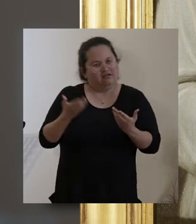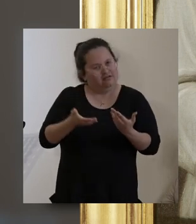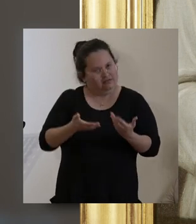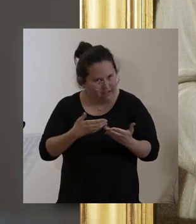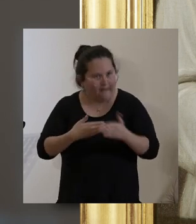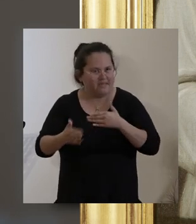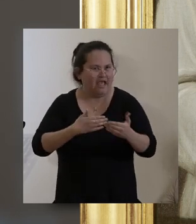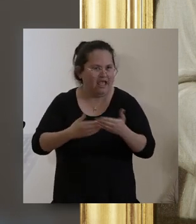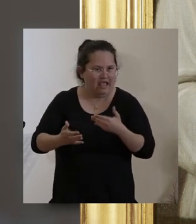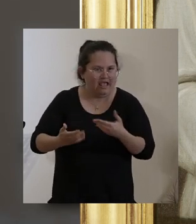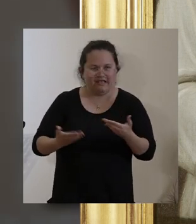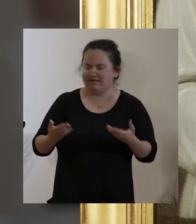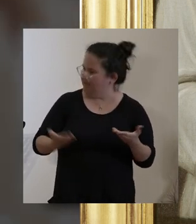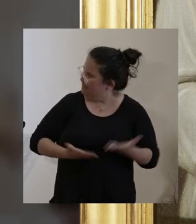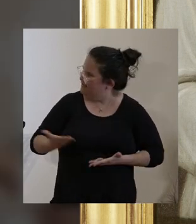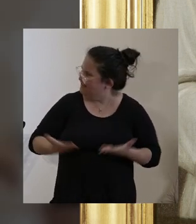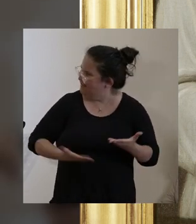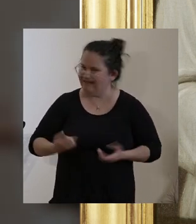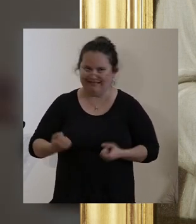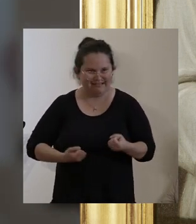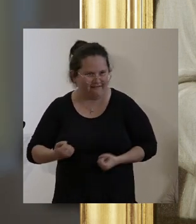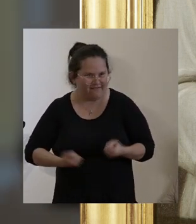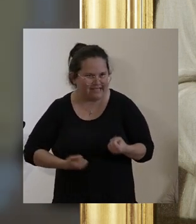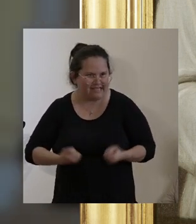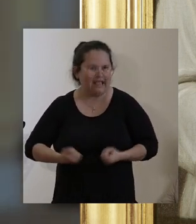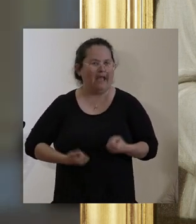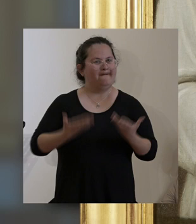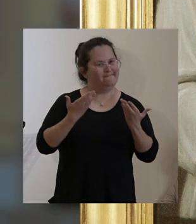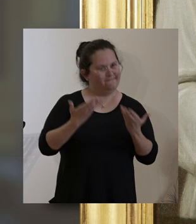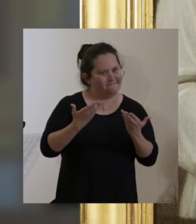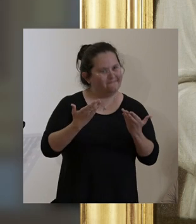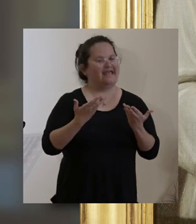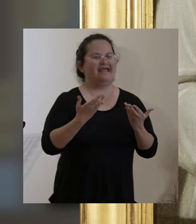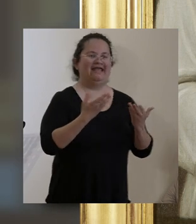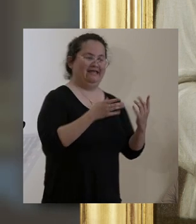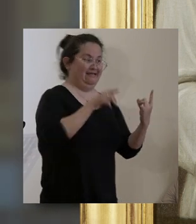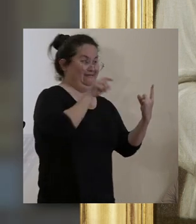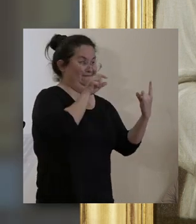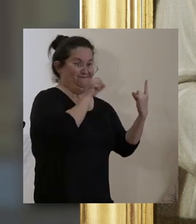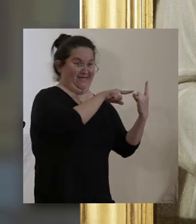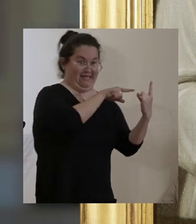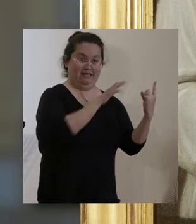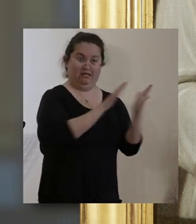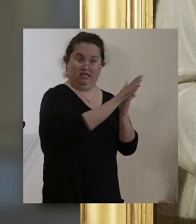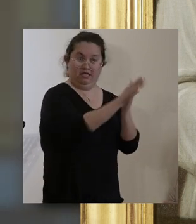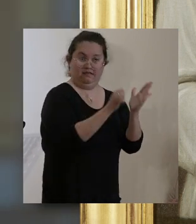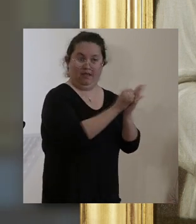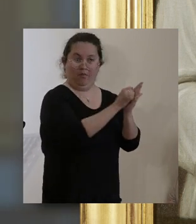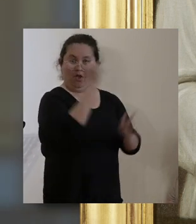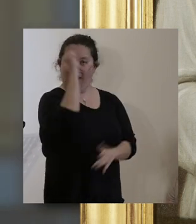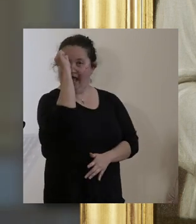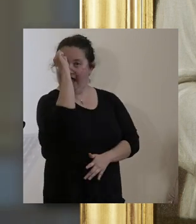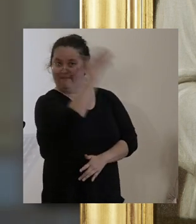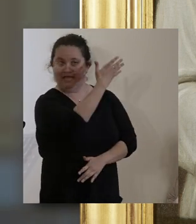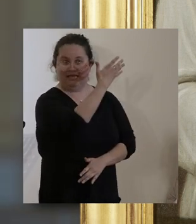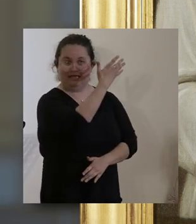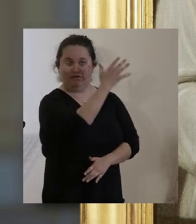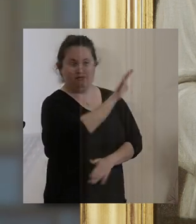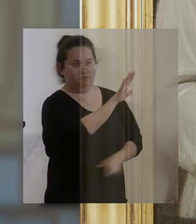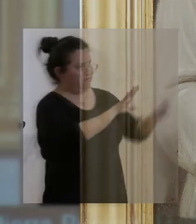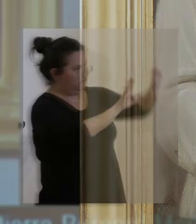aussi, entièrement par sa personne, cette fois-ci, le continent américain et notamment les colonies françaises